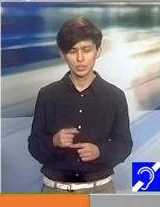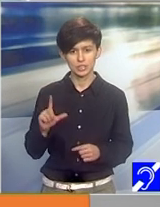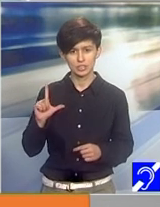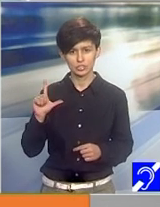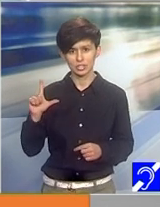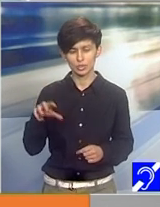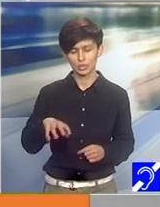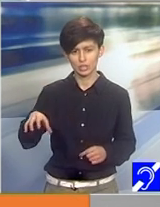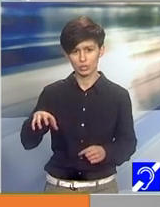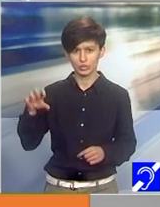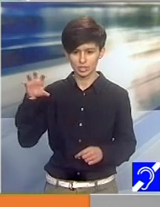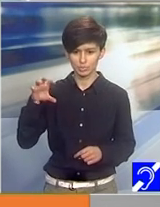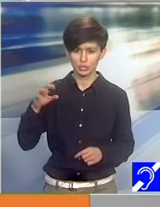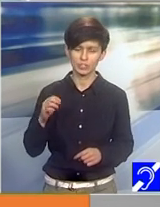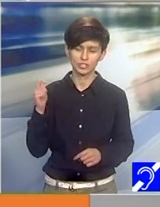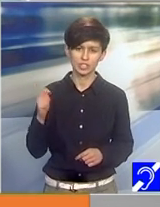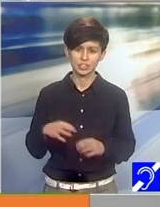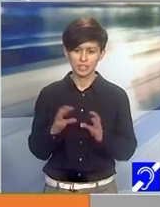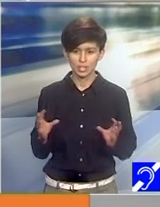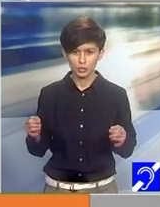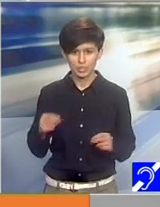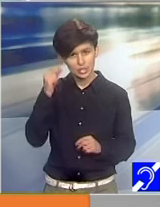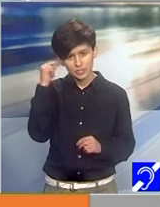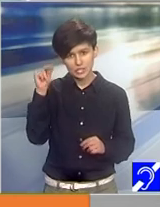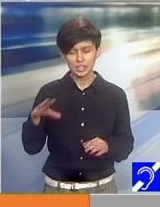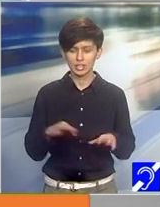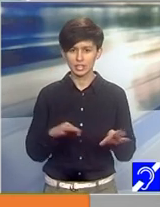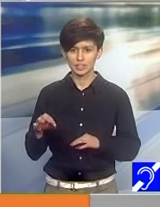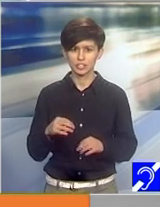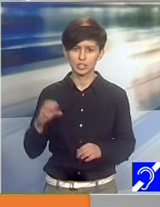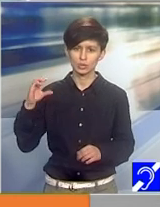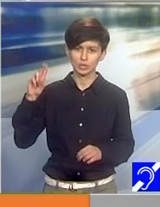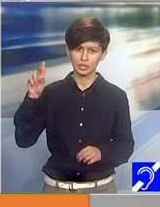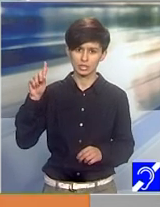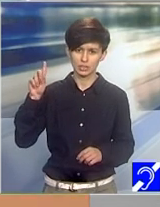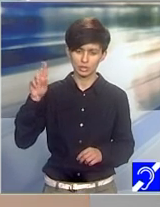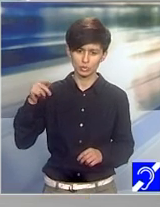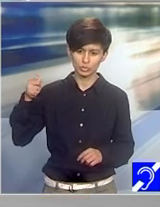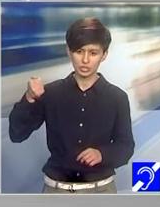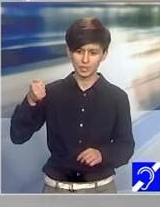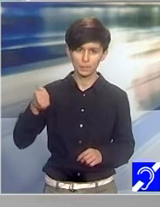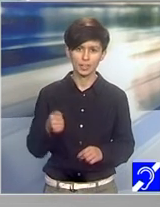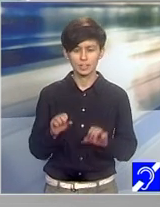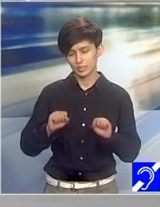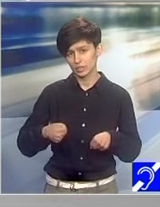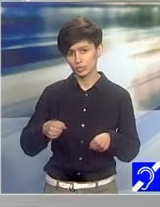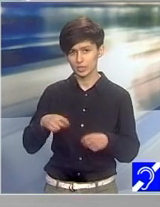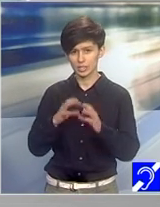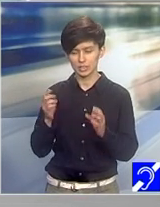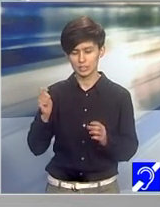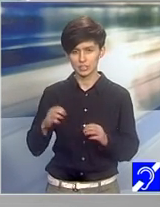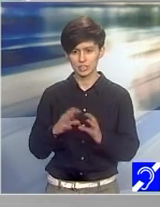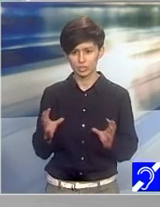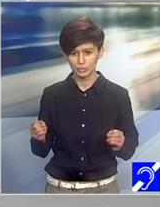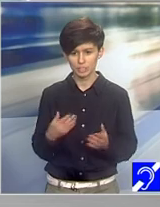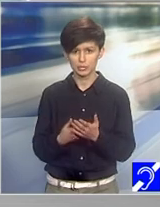Țara Românească, vestea alegerii lui Alexandru Ioan I drept domn și al Țării Românești, pentru că la 5 ianuarie fusese ales